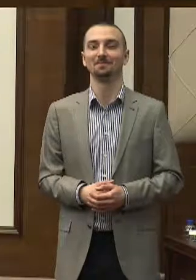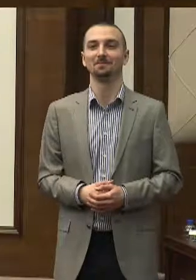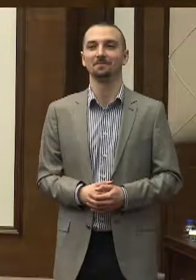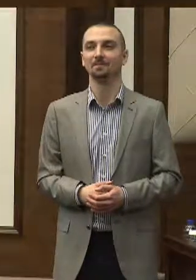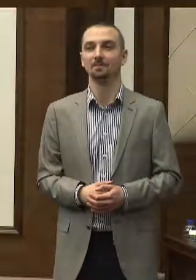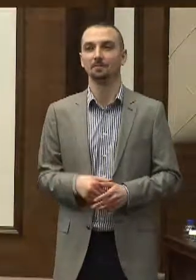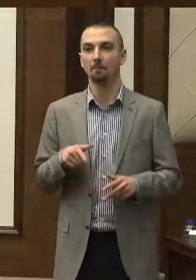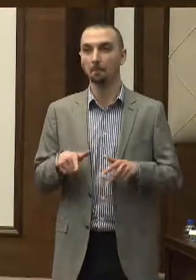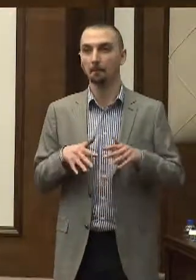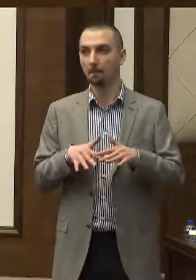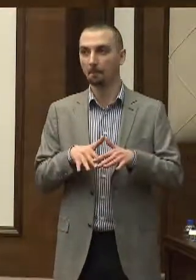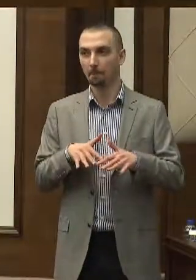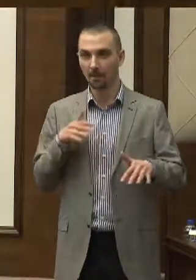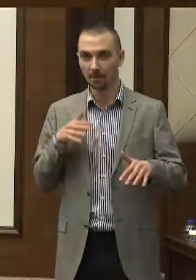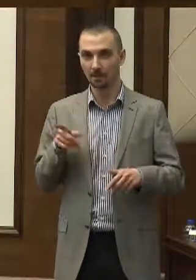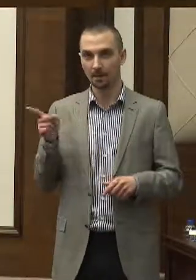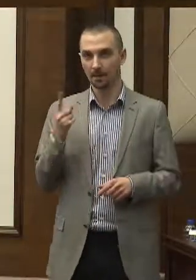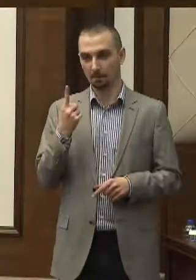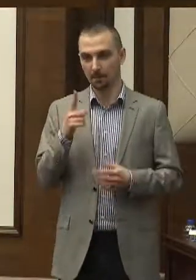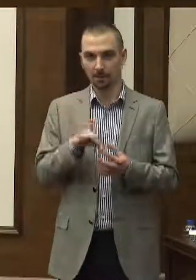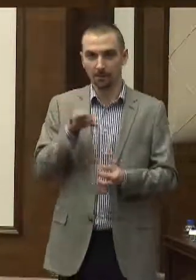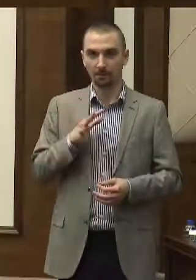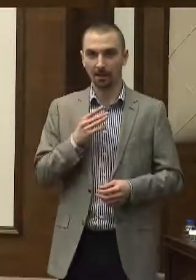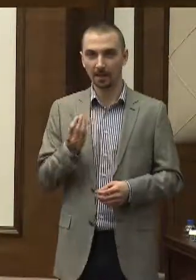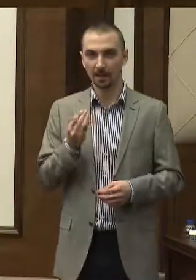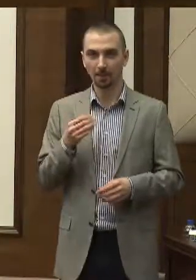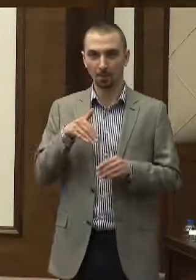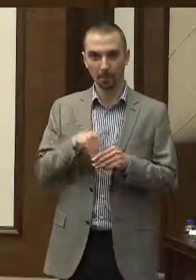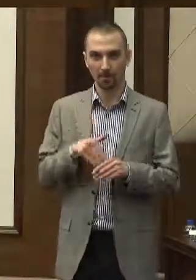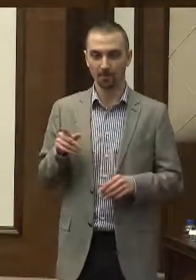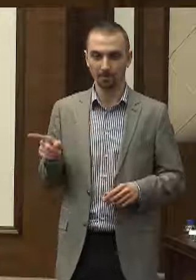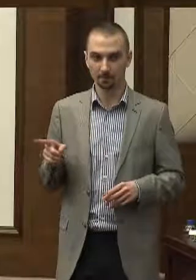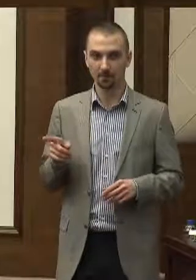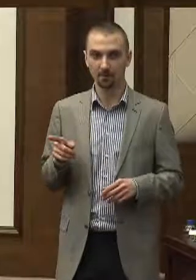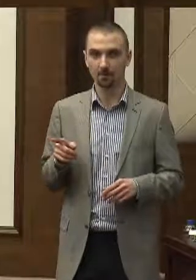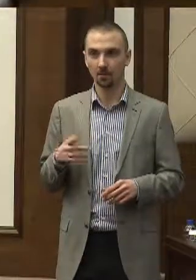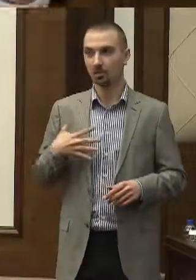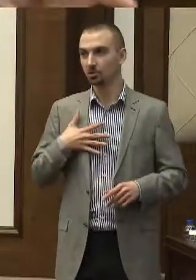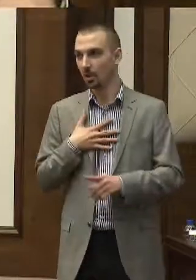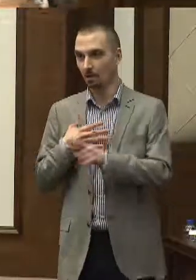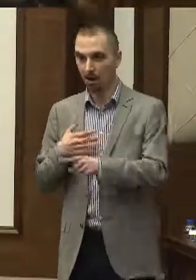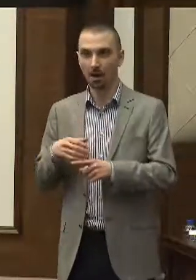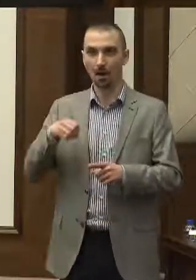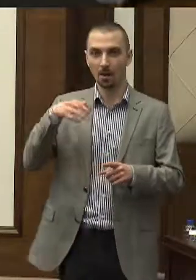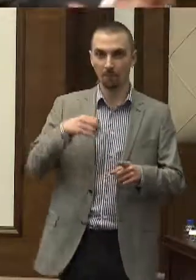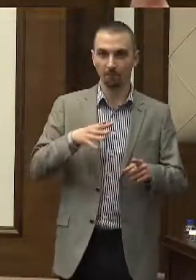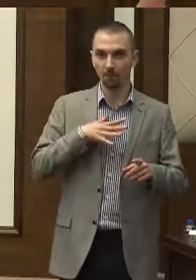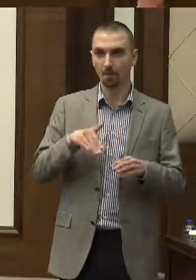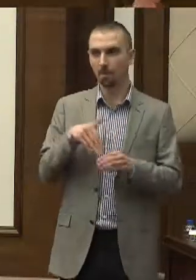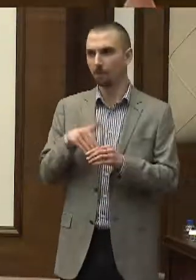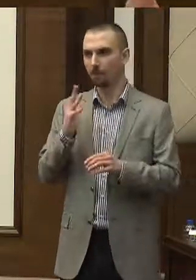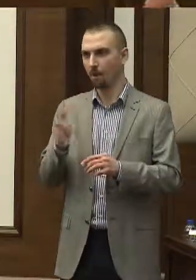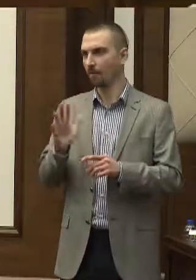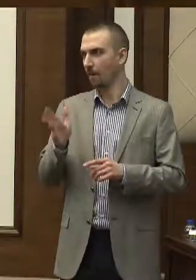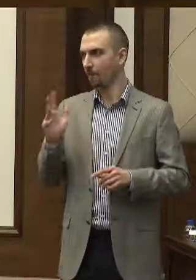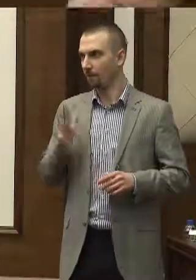Bu mecliste bir kişi, siz İyi Parti'nin temsilcisiniz. Burada Cumhuriyet Halk Partisi var, AK Partisi var. Fazla miktarda onlar